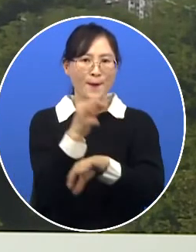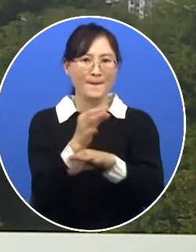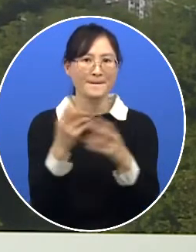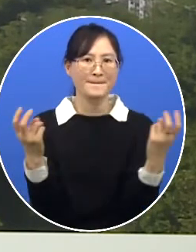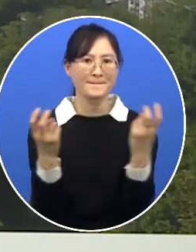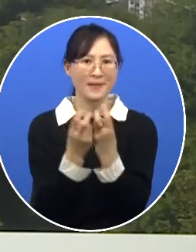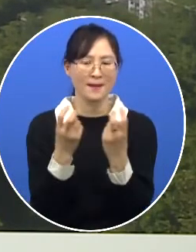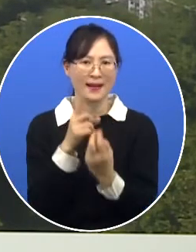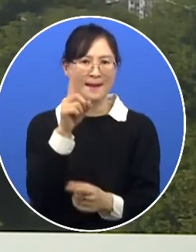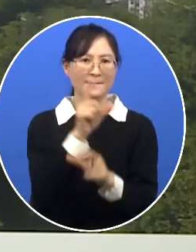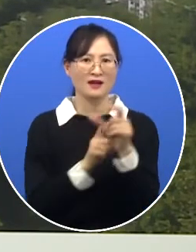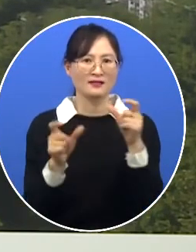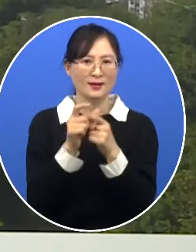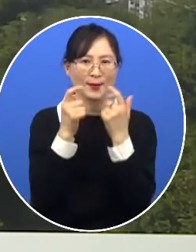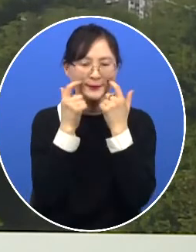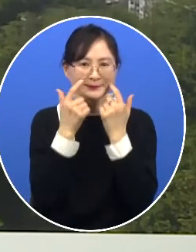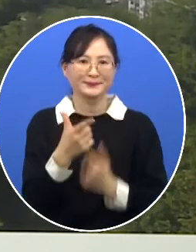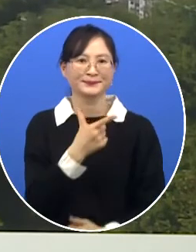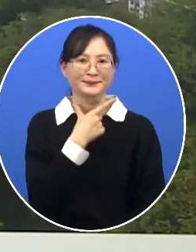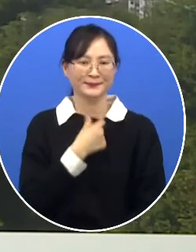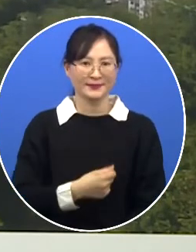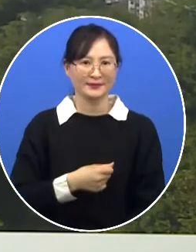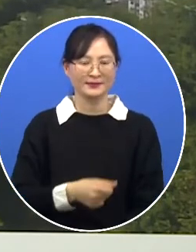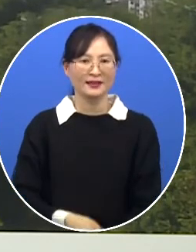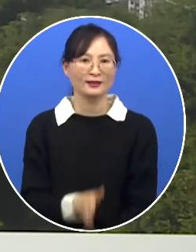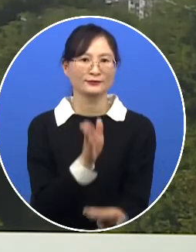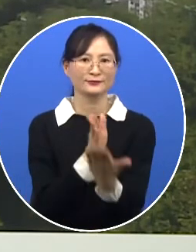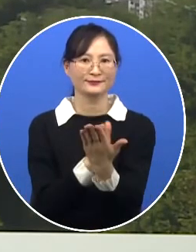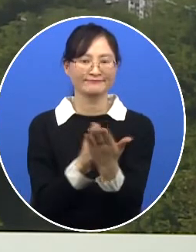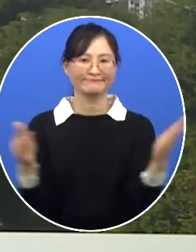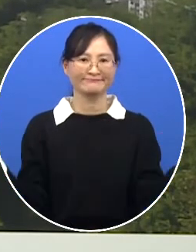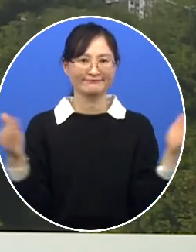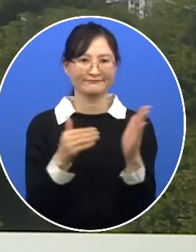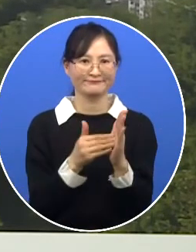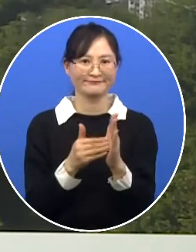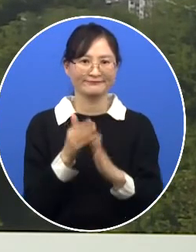있습니다. 마스크를 구입하시기 전에 구매 방법을 한 번 더